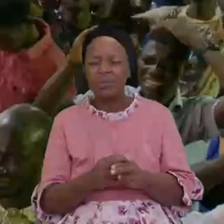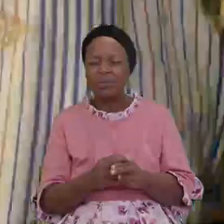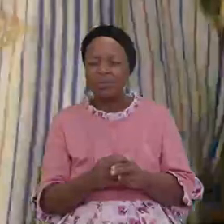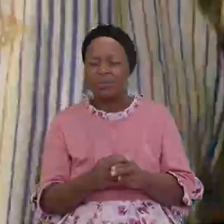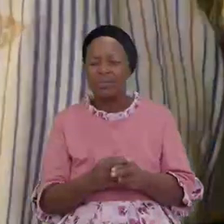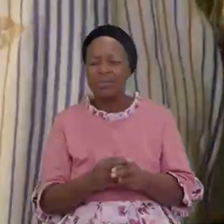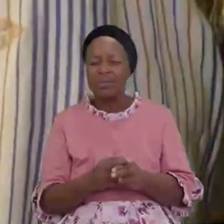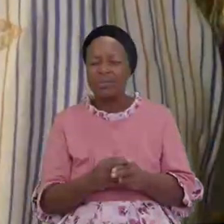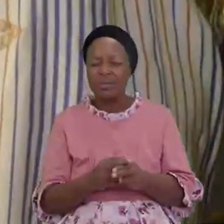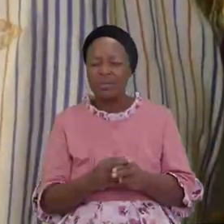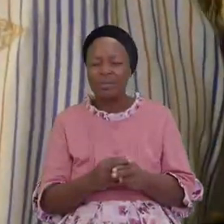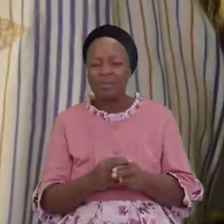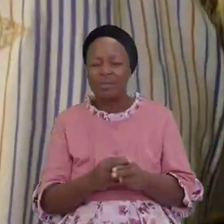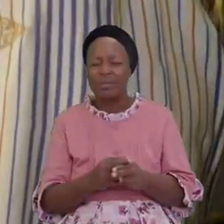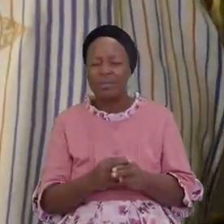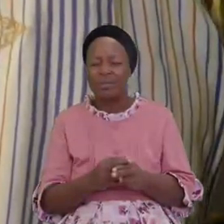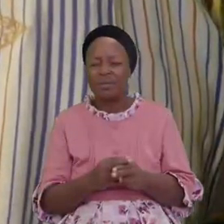Jésus.